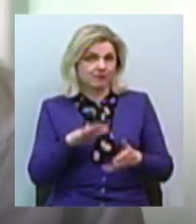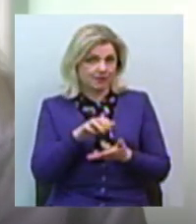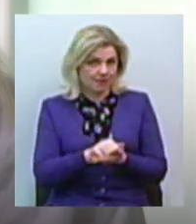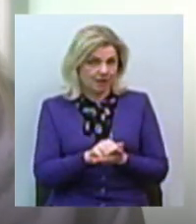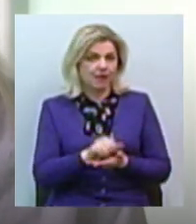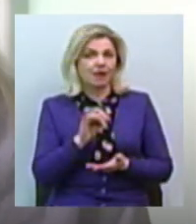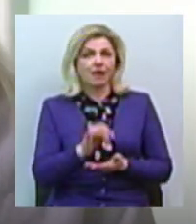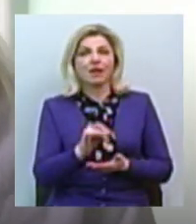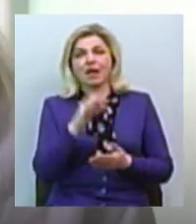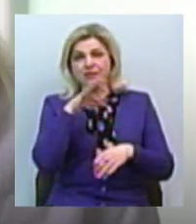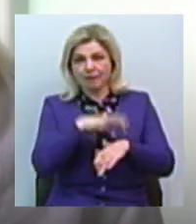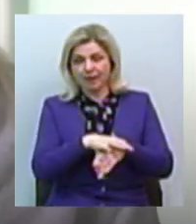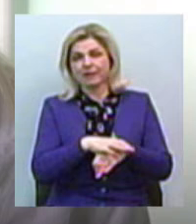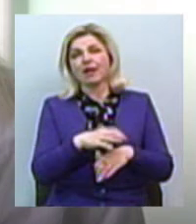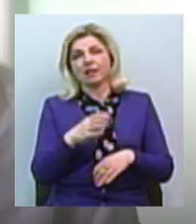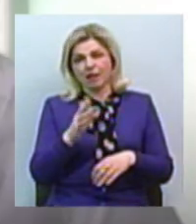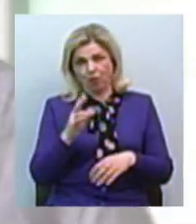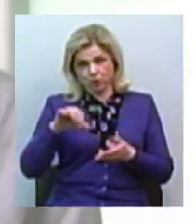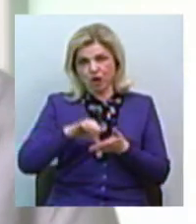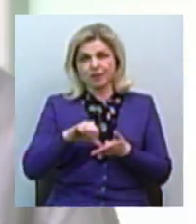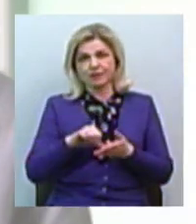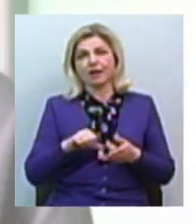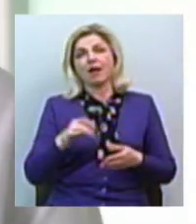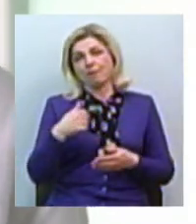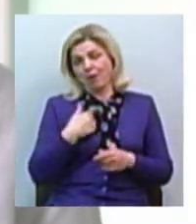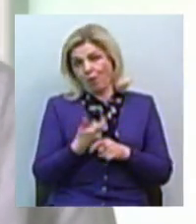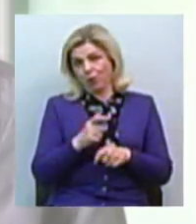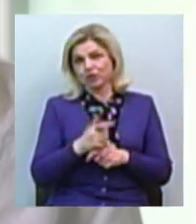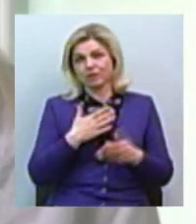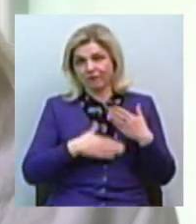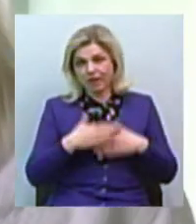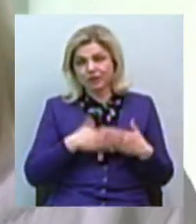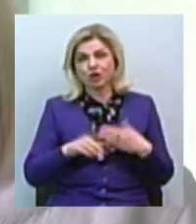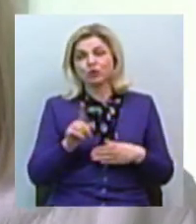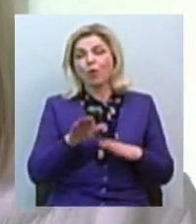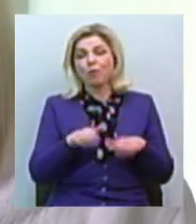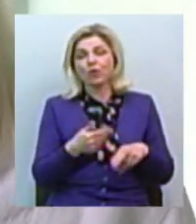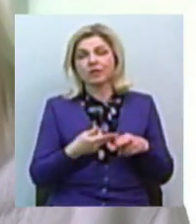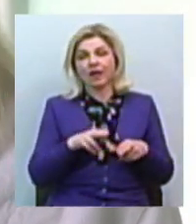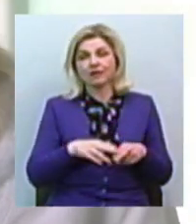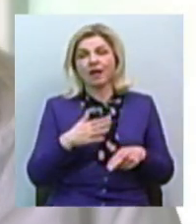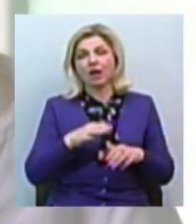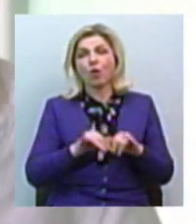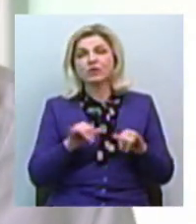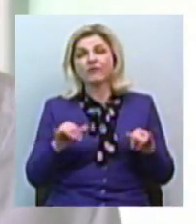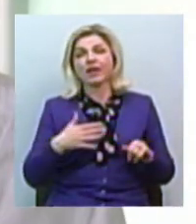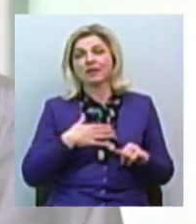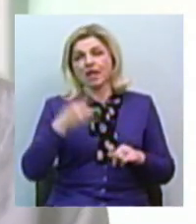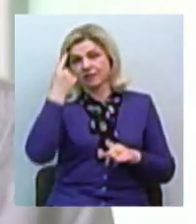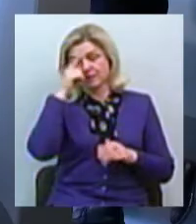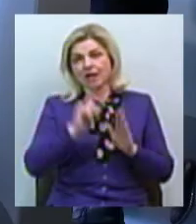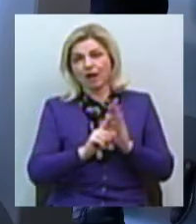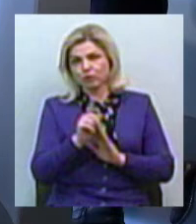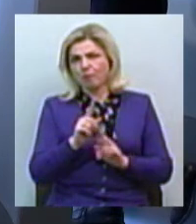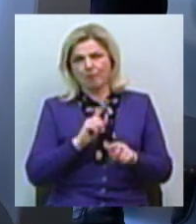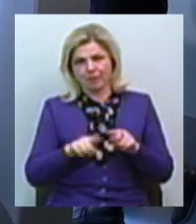побачили Polish Ukrainian Startup Bridge. Ми дуже вдячні, тому що після цього розвиток нашого стартапу пішов угору дуже